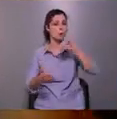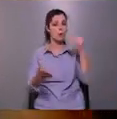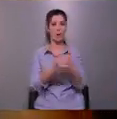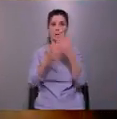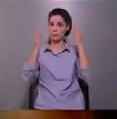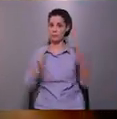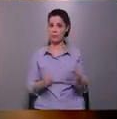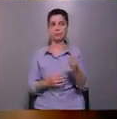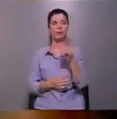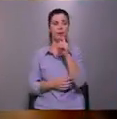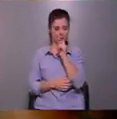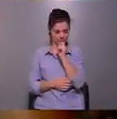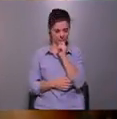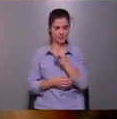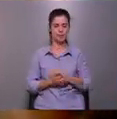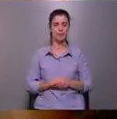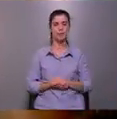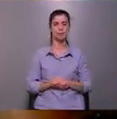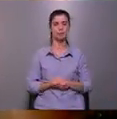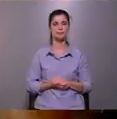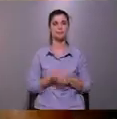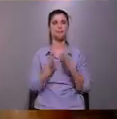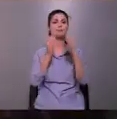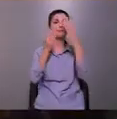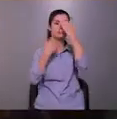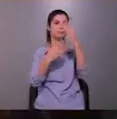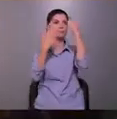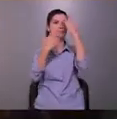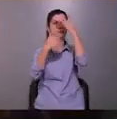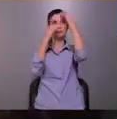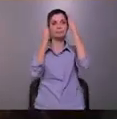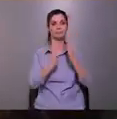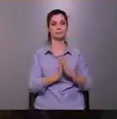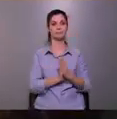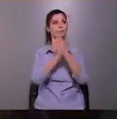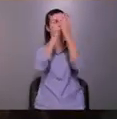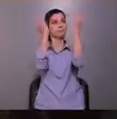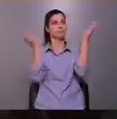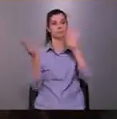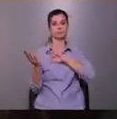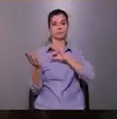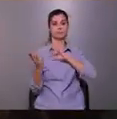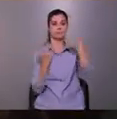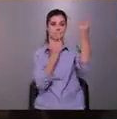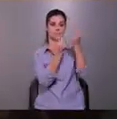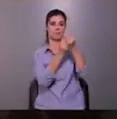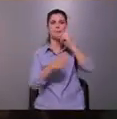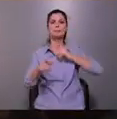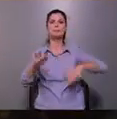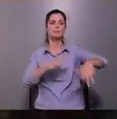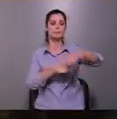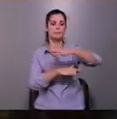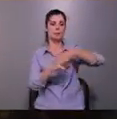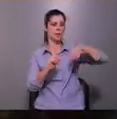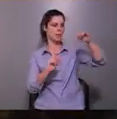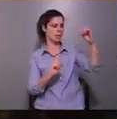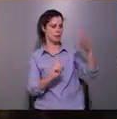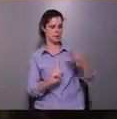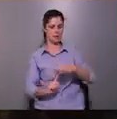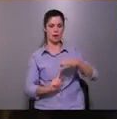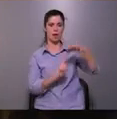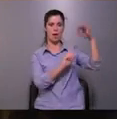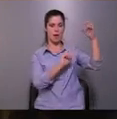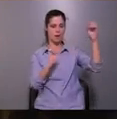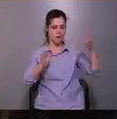nossa morte. Amém. Ave Maria, piena di grazia, il Signore è con te. Tu sei benedetta fra